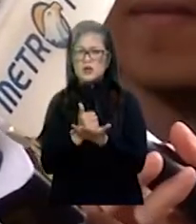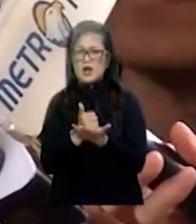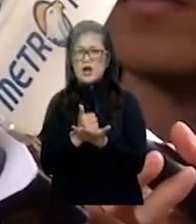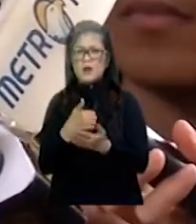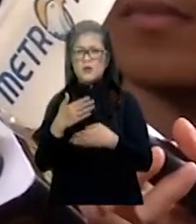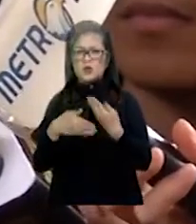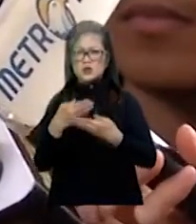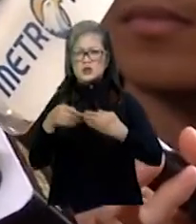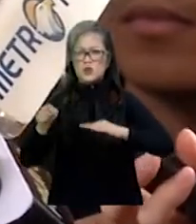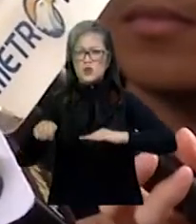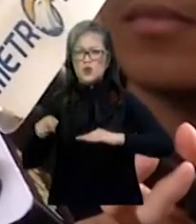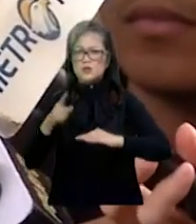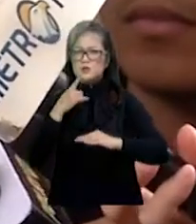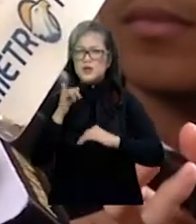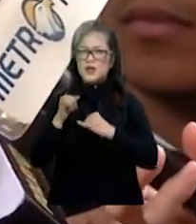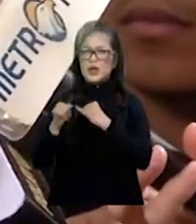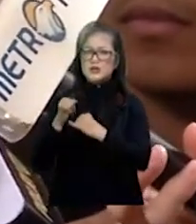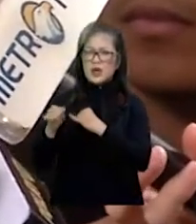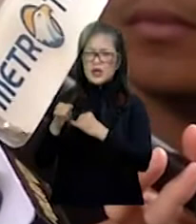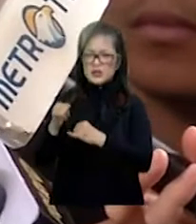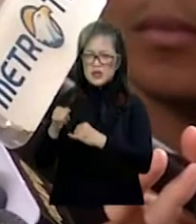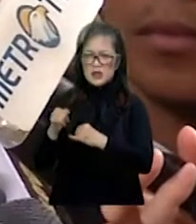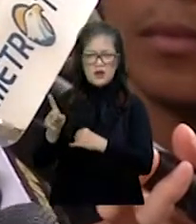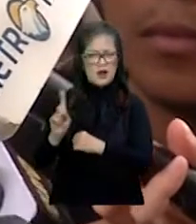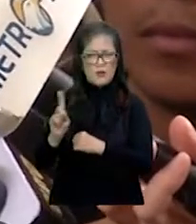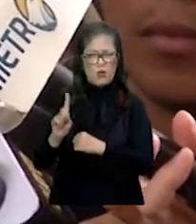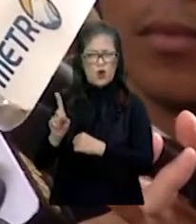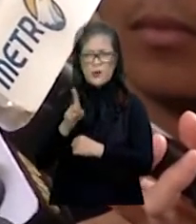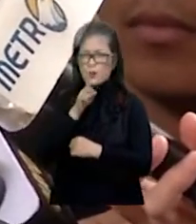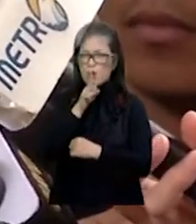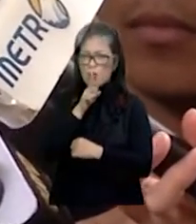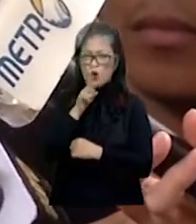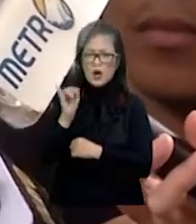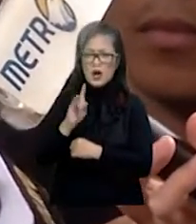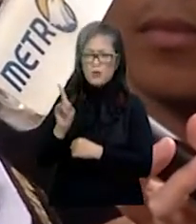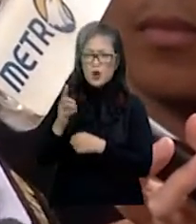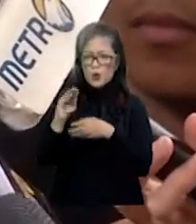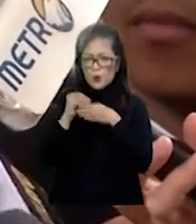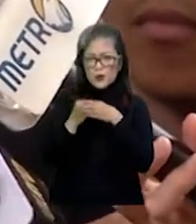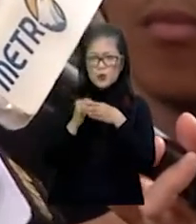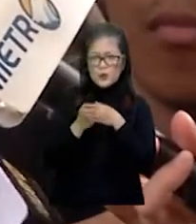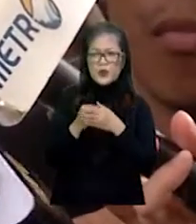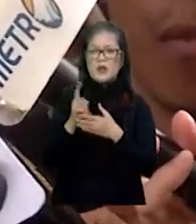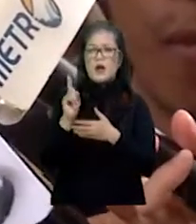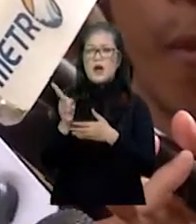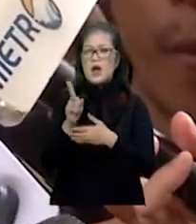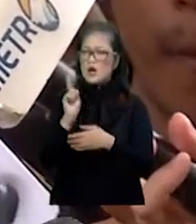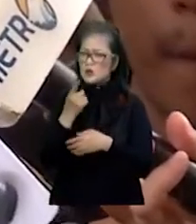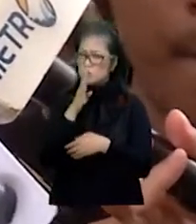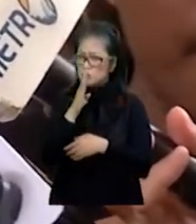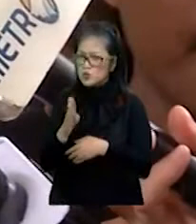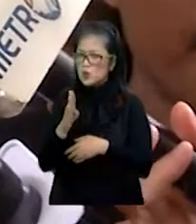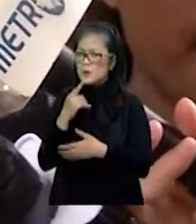bahwa di pengadilan ini tidak boleh ditutupi tidak boleh ada yang bohong semua harus berkata jujur karena ini apa ini buat kepentingan